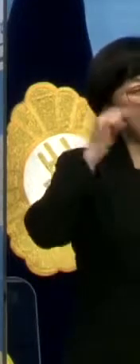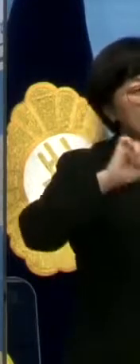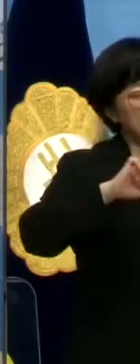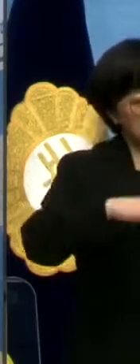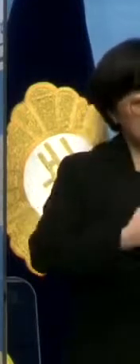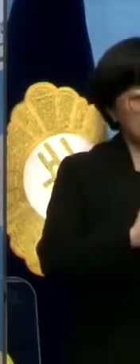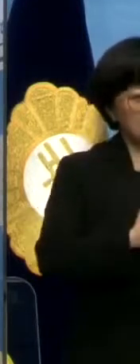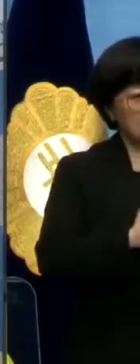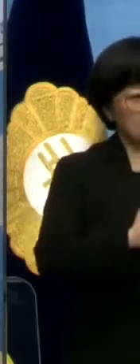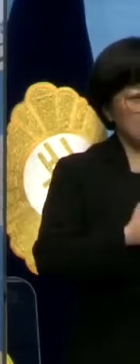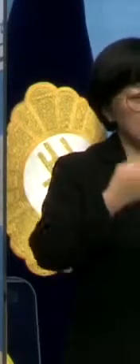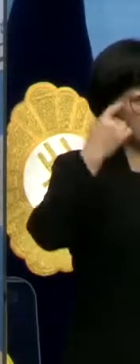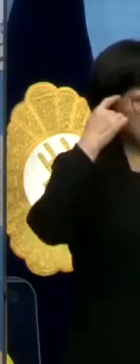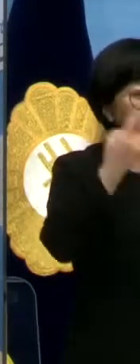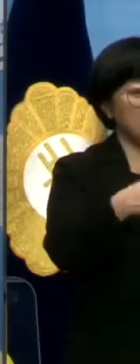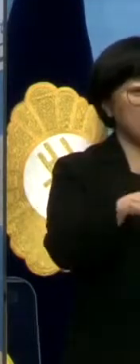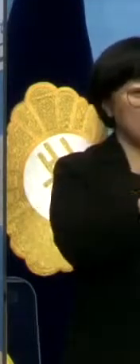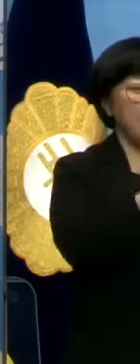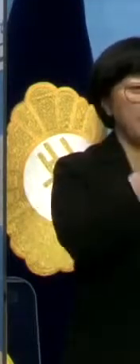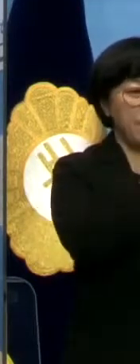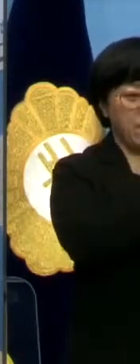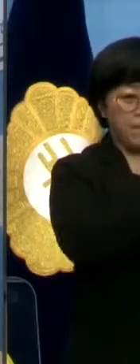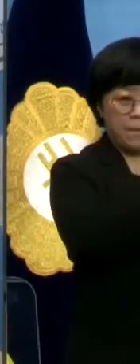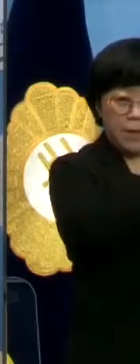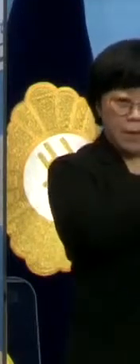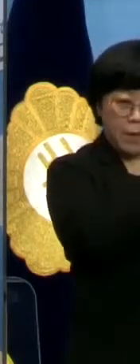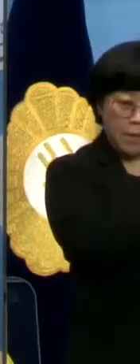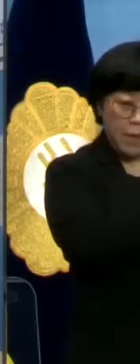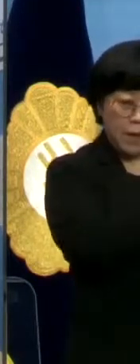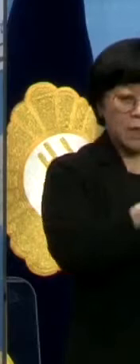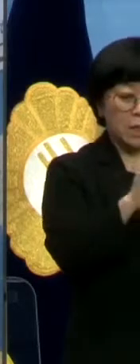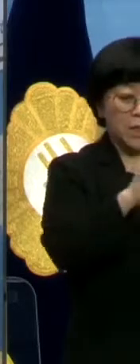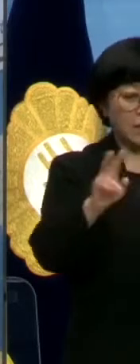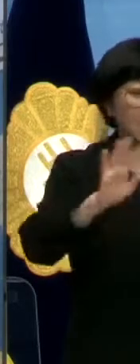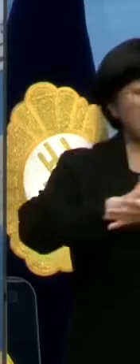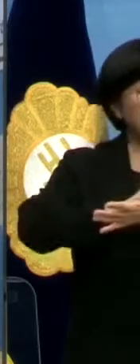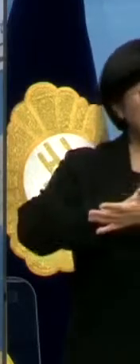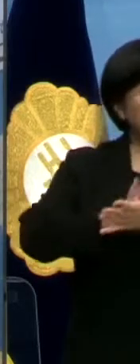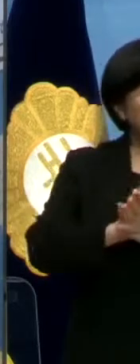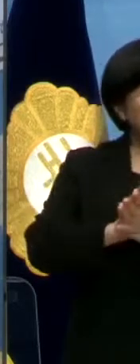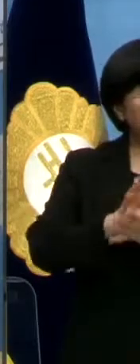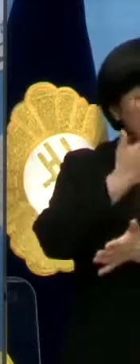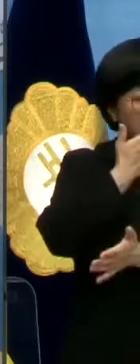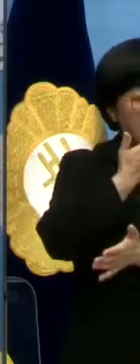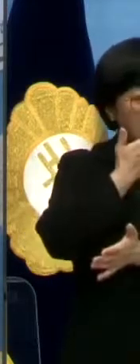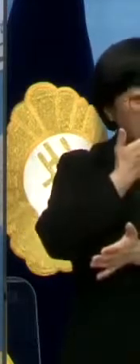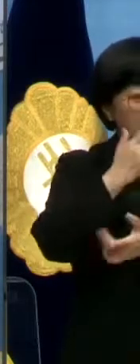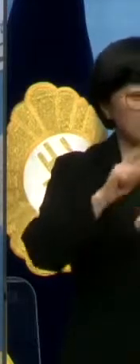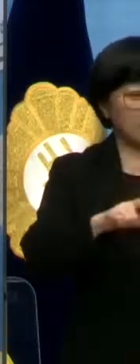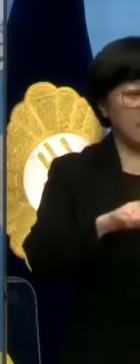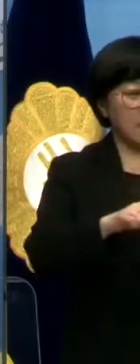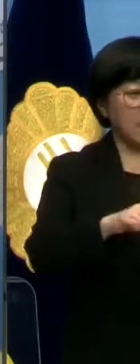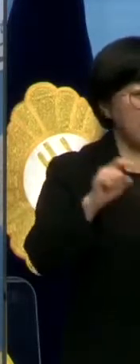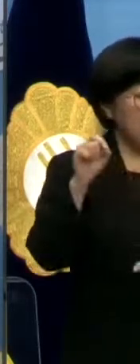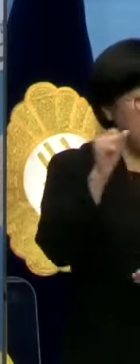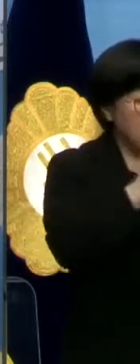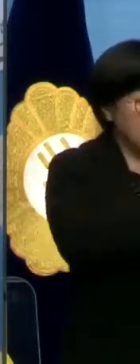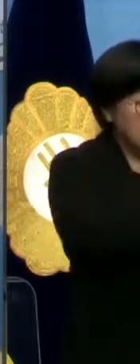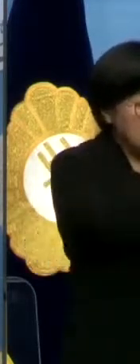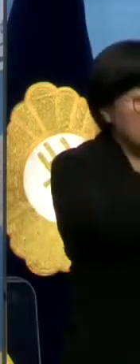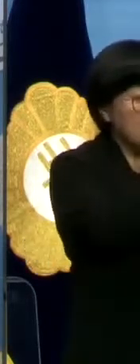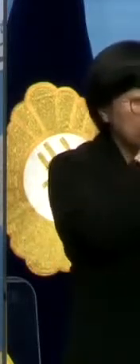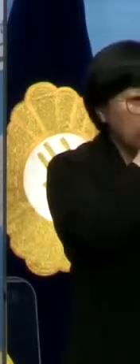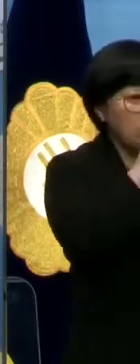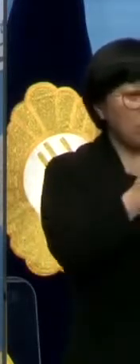자신들의 이념을 위한 법안들은 야당을 짓밟아가며 일사천리로